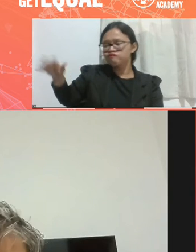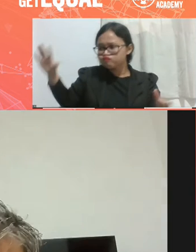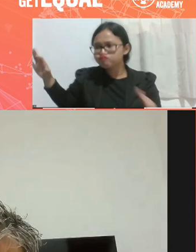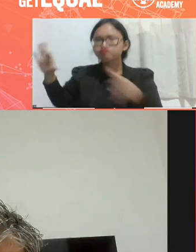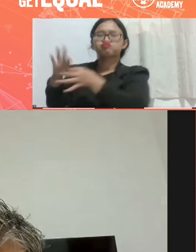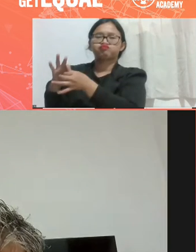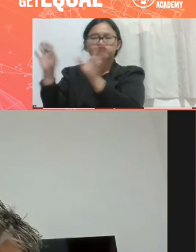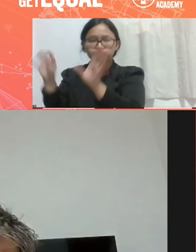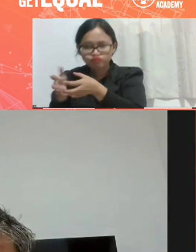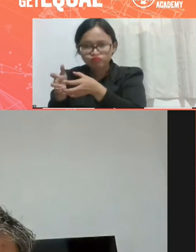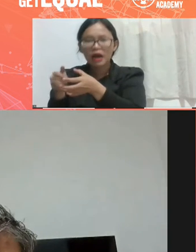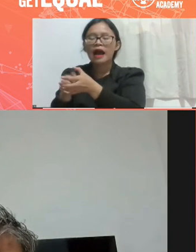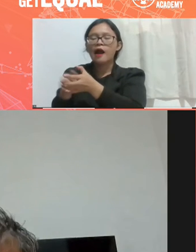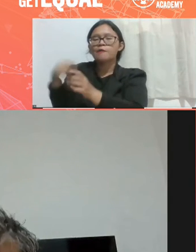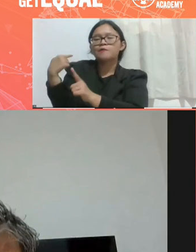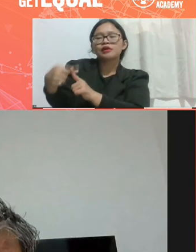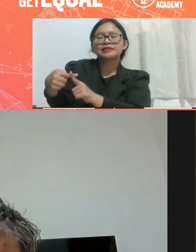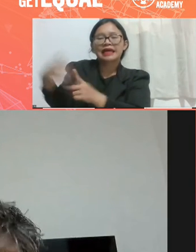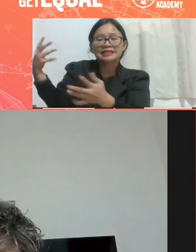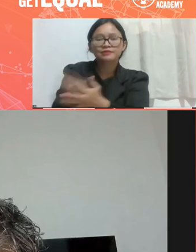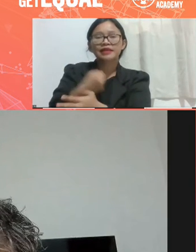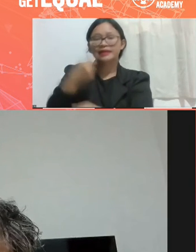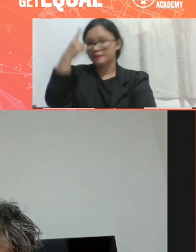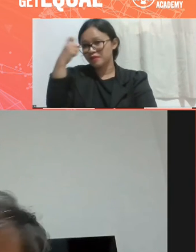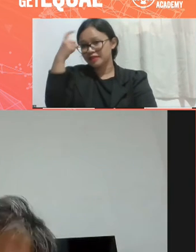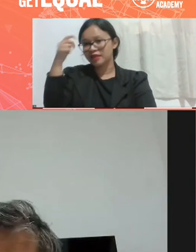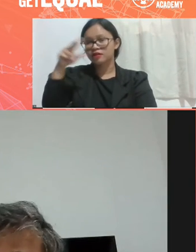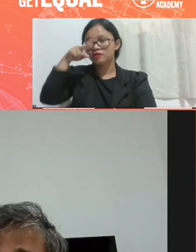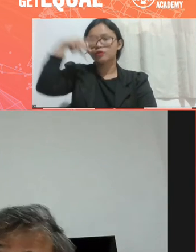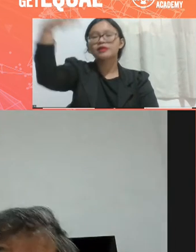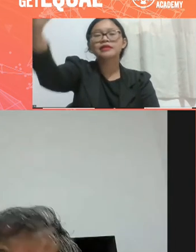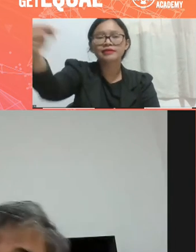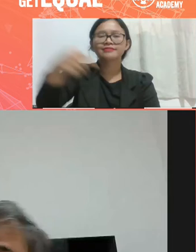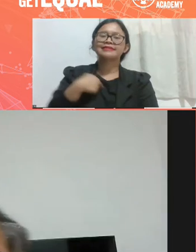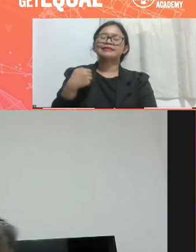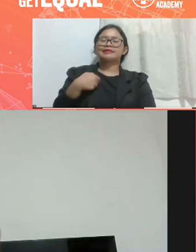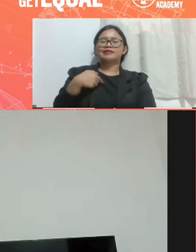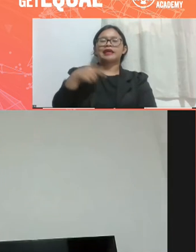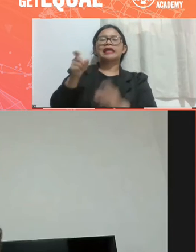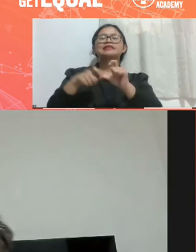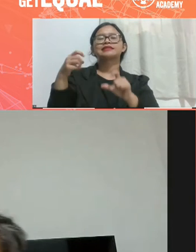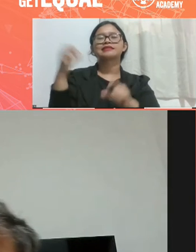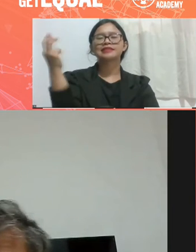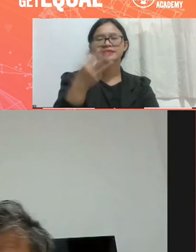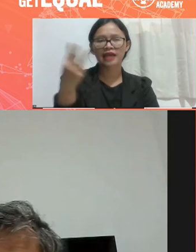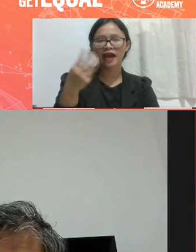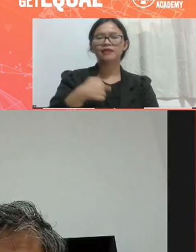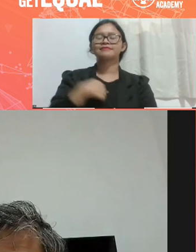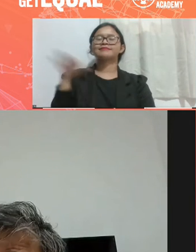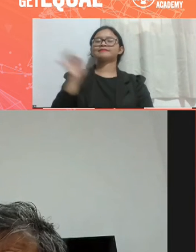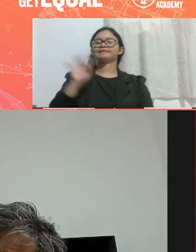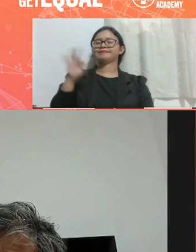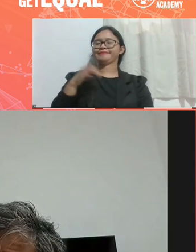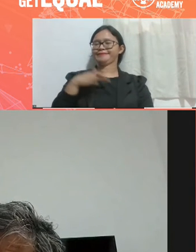udah mereka punya kesempatan belajar di luar negeri sampai doktor gitu ya, sementara saya nggak sampai doktor begitu, dengan ilmu